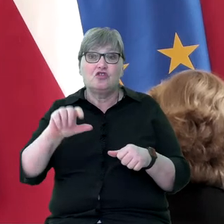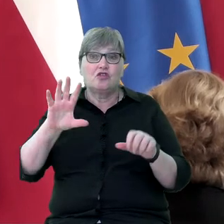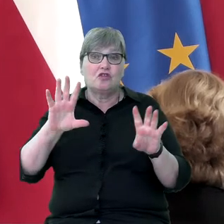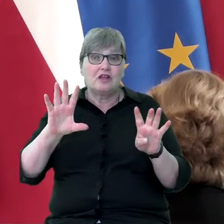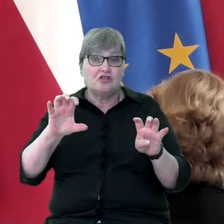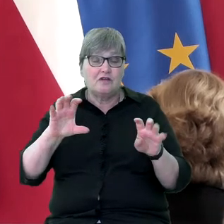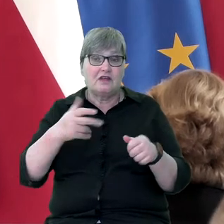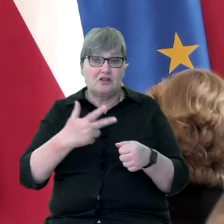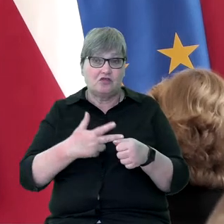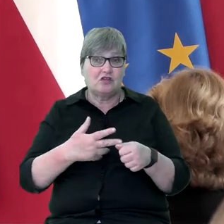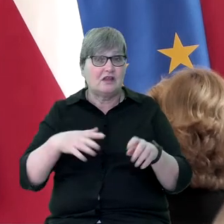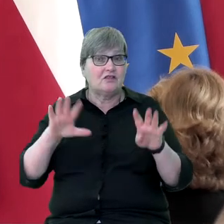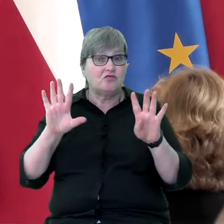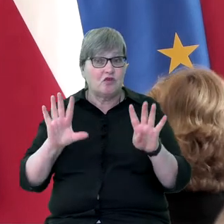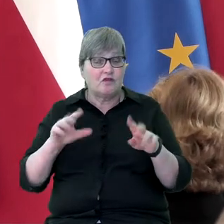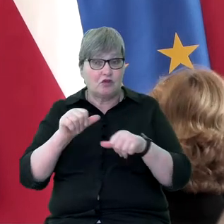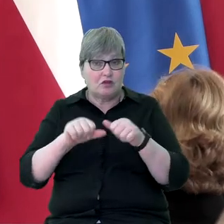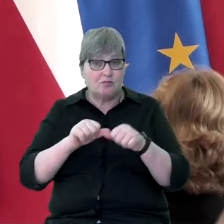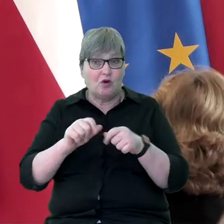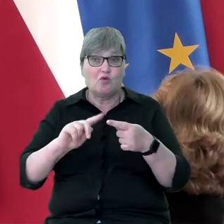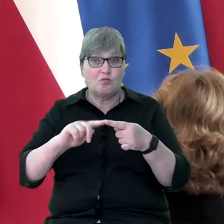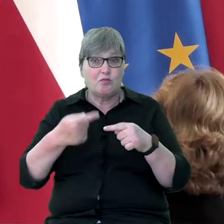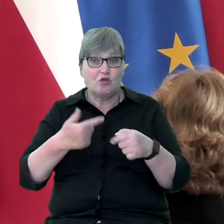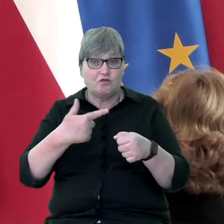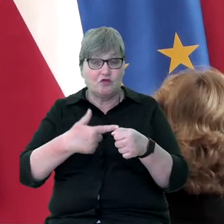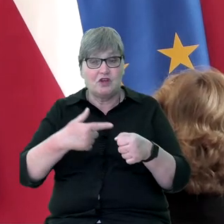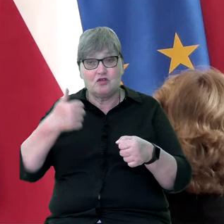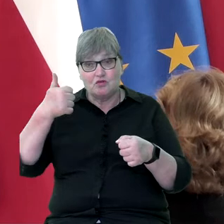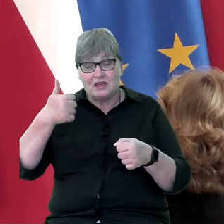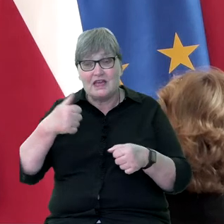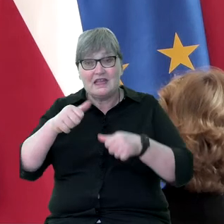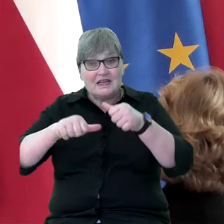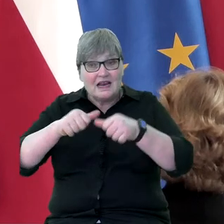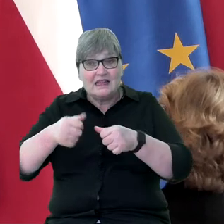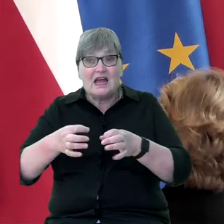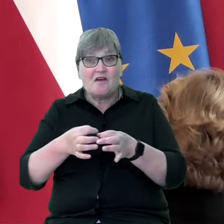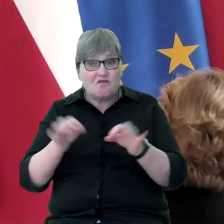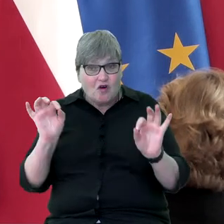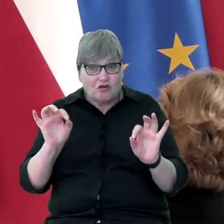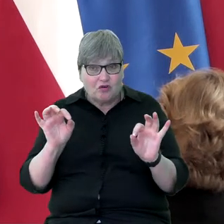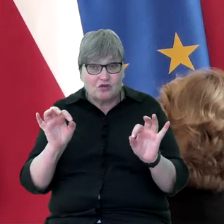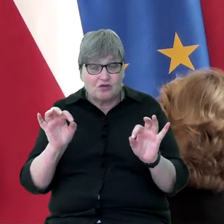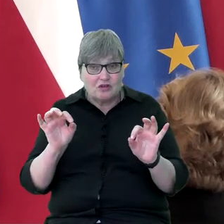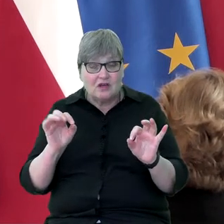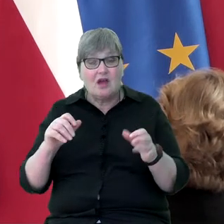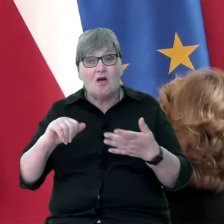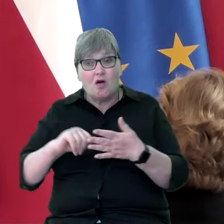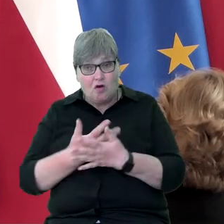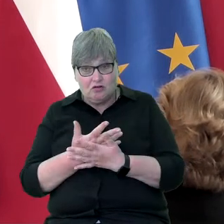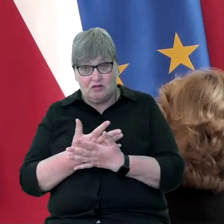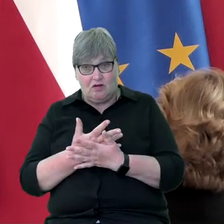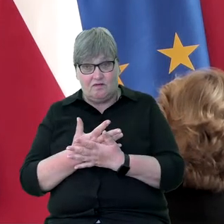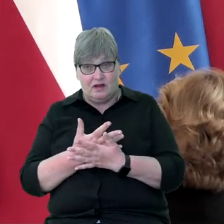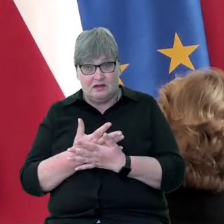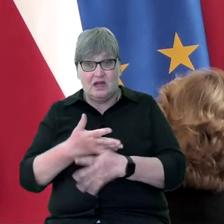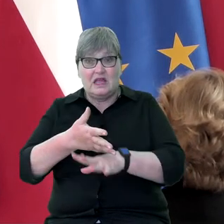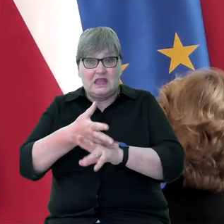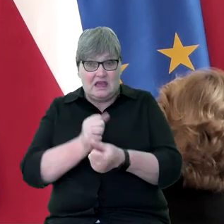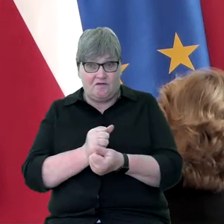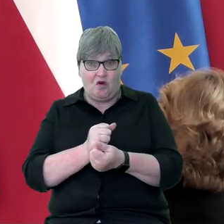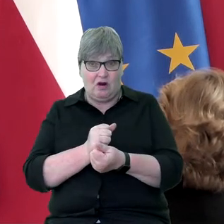po 21, powiedzmy, latach swojej odzyskanej niepodległości. Upadła